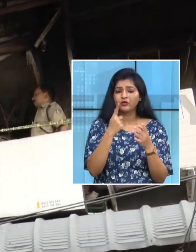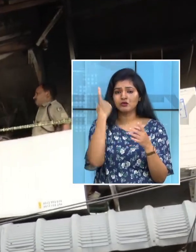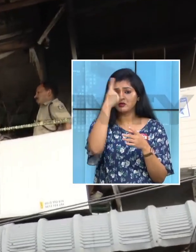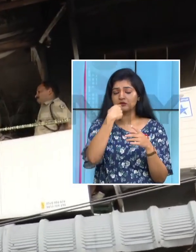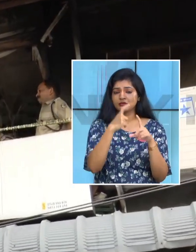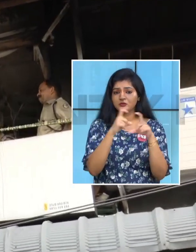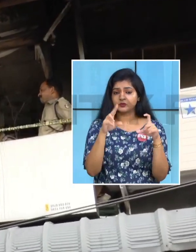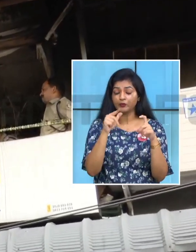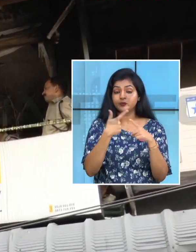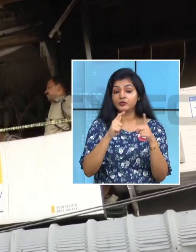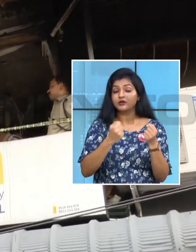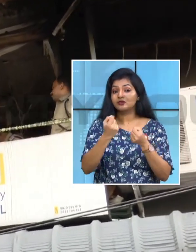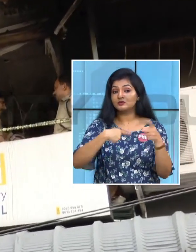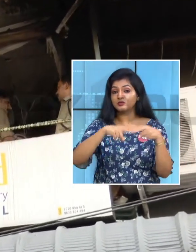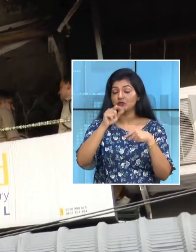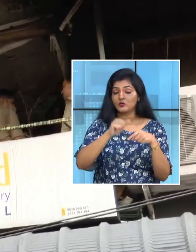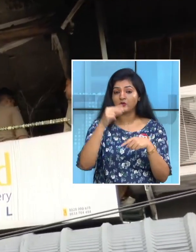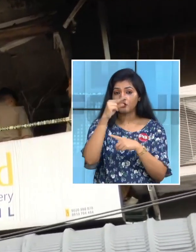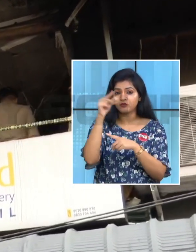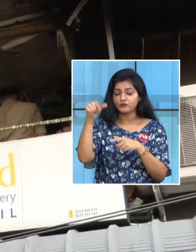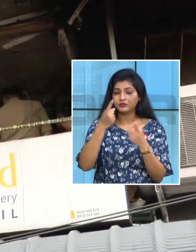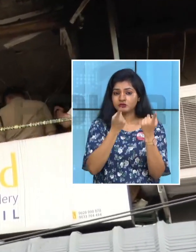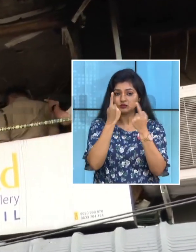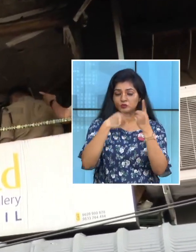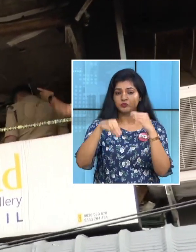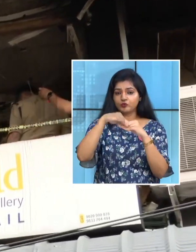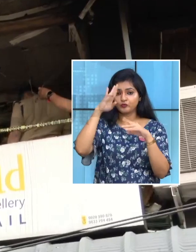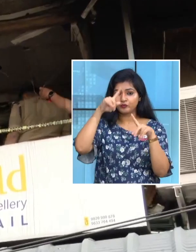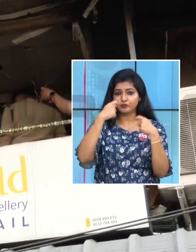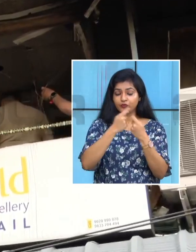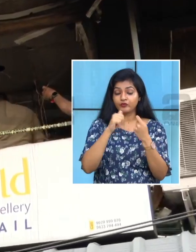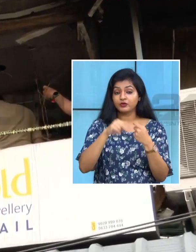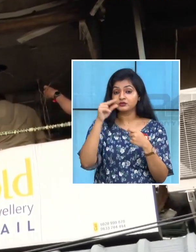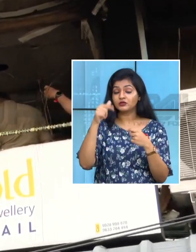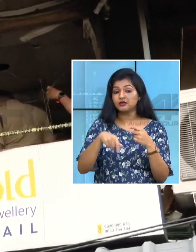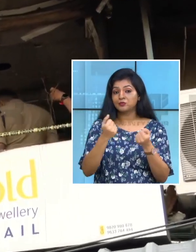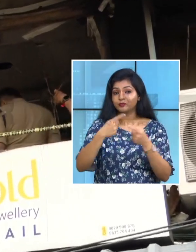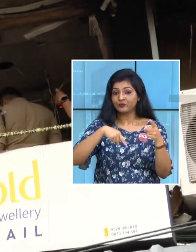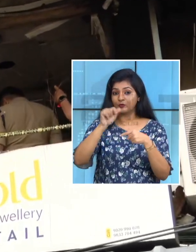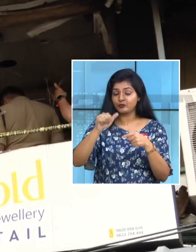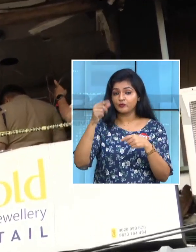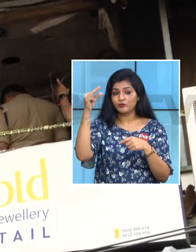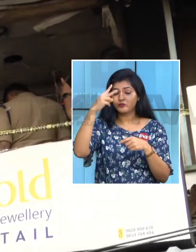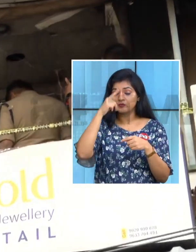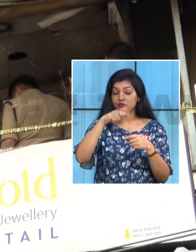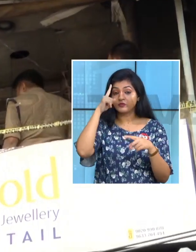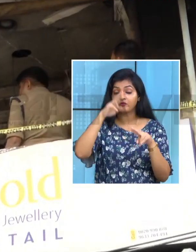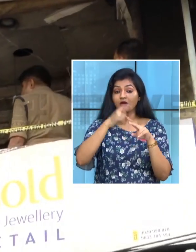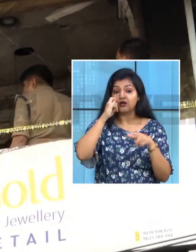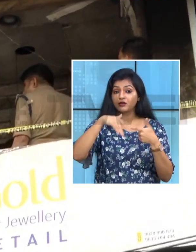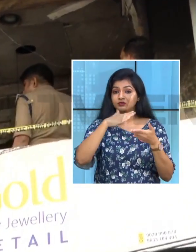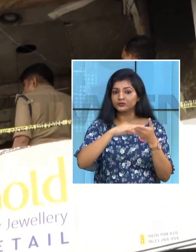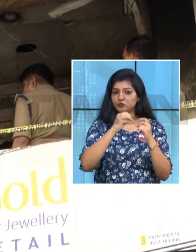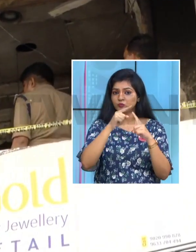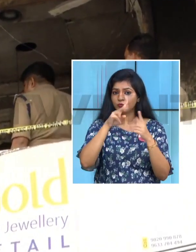എങ്കിൽ ട്രാഫിക്കിൻ്റെ CCTV ദൃശ്യങ്ങൾ കേന്ദ്രീകരിച്ചൊരു പരിശോധന കൂടി പോലീസ് നടത്തുന്നുണ്ട്. ആ CCTV ദൃശ്യങ്ങളുള്ളത് ആരാണ്, അത് ബിനു ആണെങ്കിൽ പോലീസ് നേരത്തെ